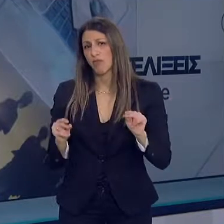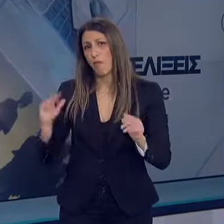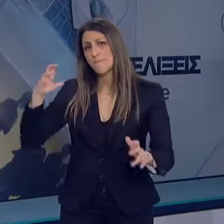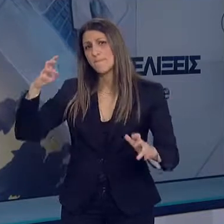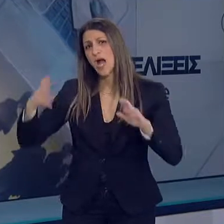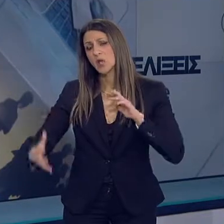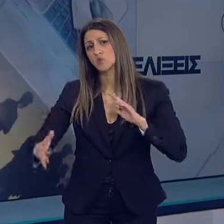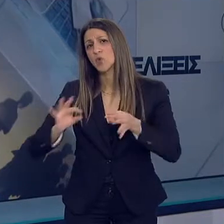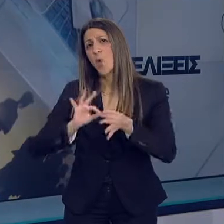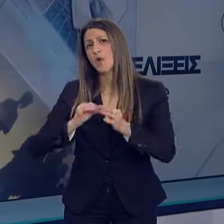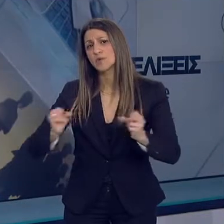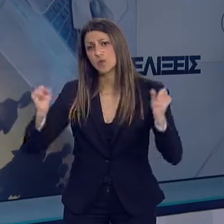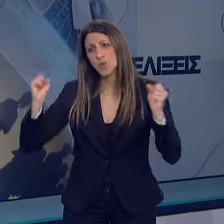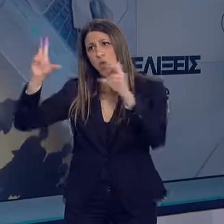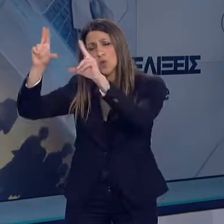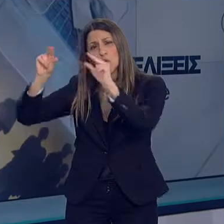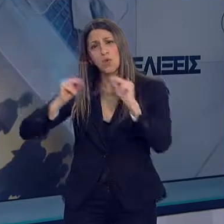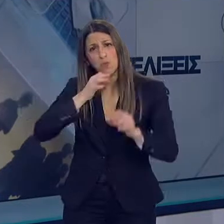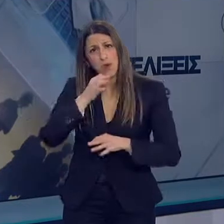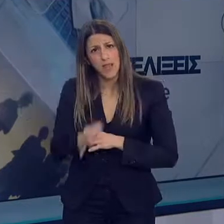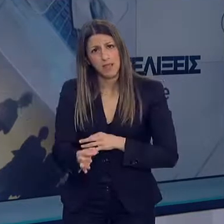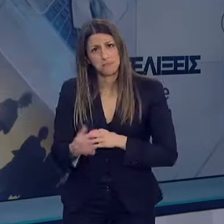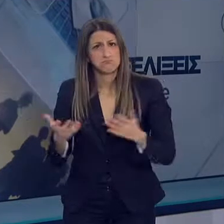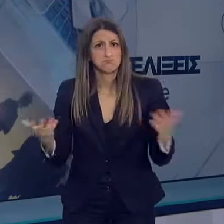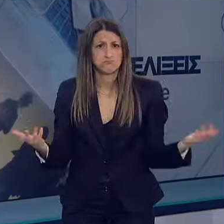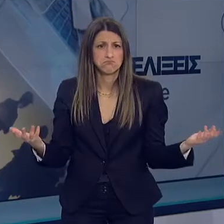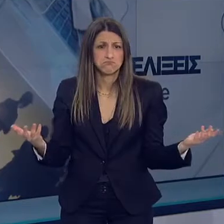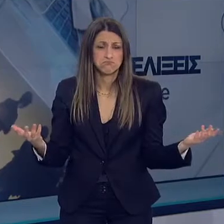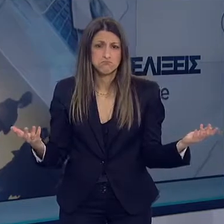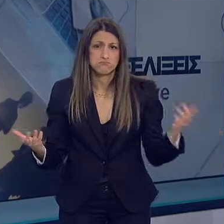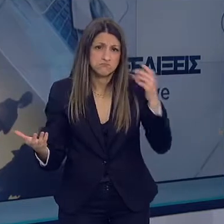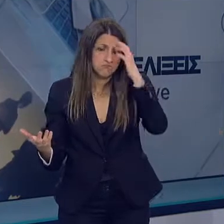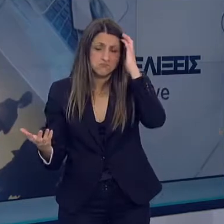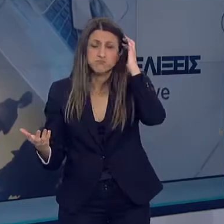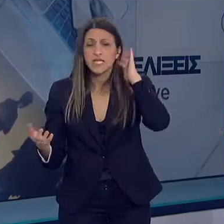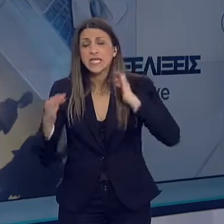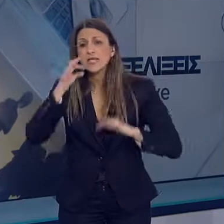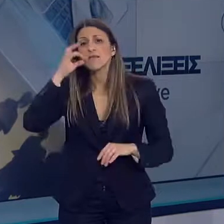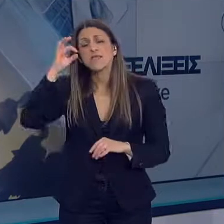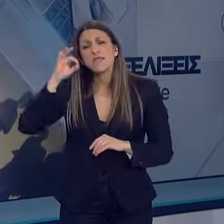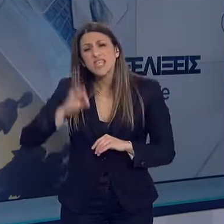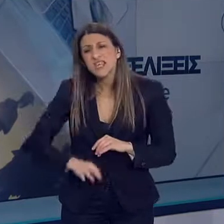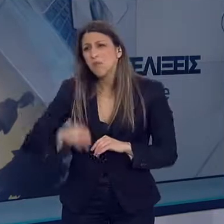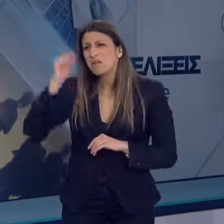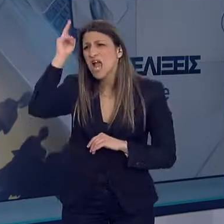αυτή τη θεωρία συνωμοσίας, ο οποίος έχει στείλει και ειδική αποστολή γι' αυτό στην Κίνα, και θεωρώ ότι με τα δεδομένα που έχουμε μέχρι